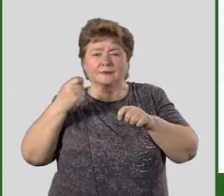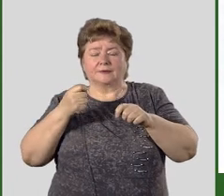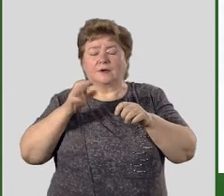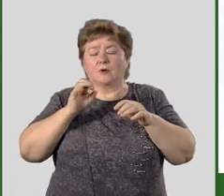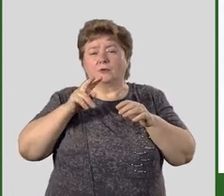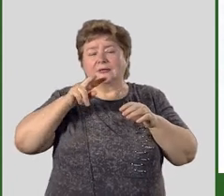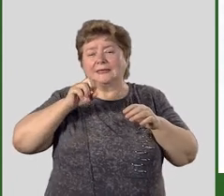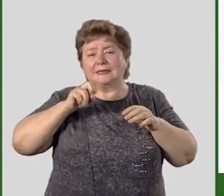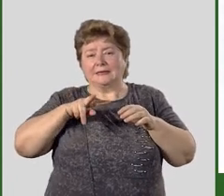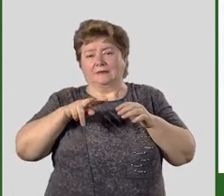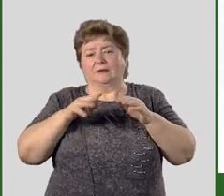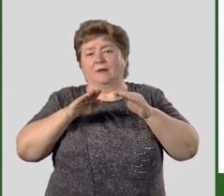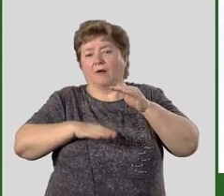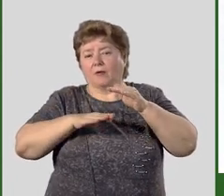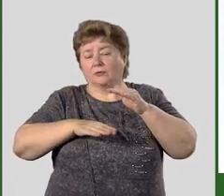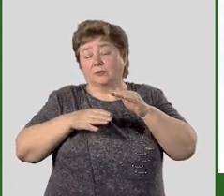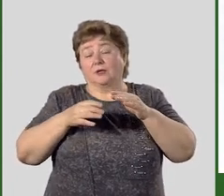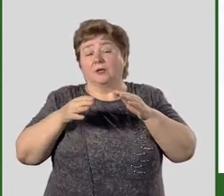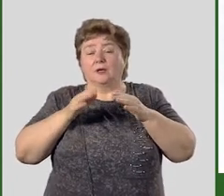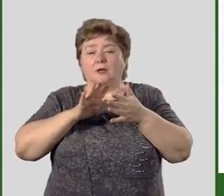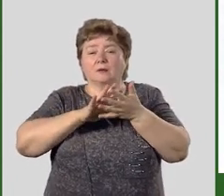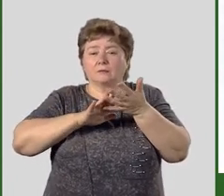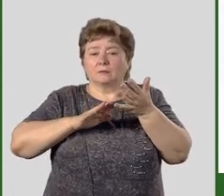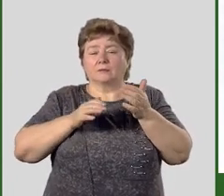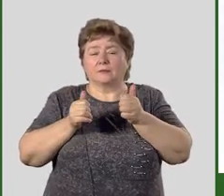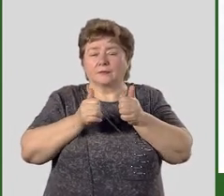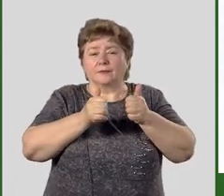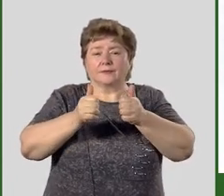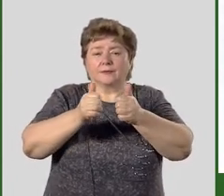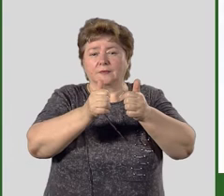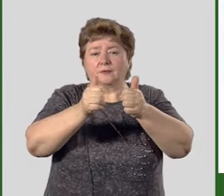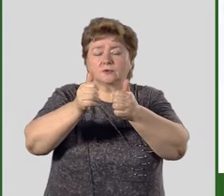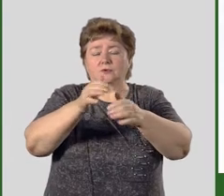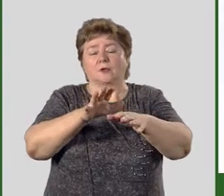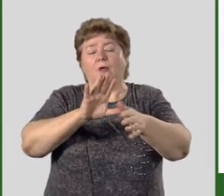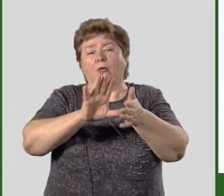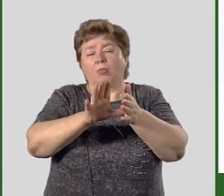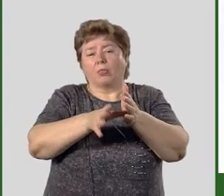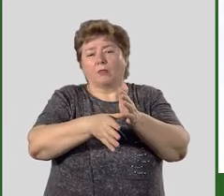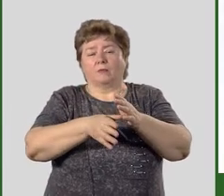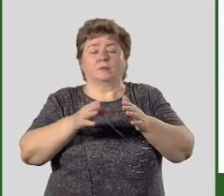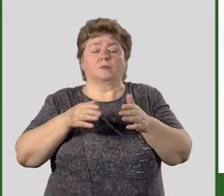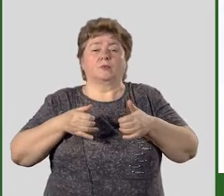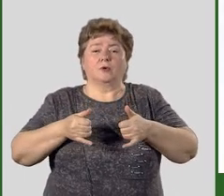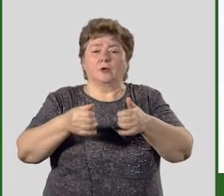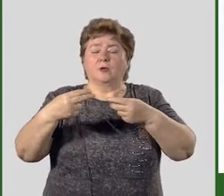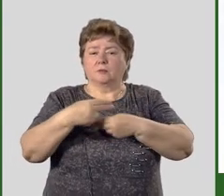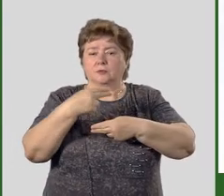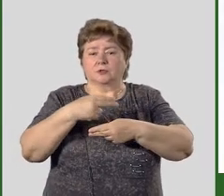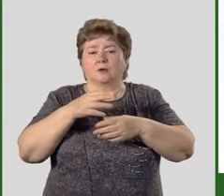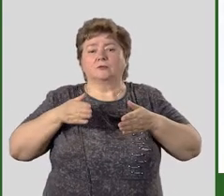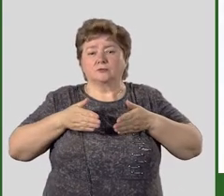от илистого грунта и медленно движутся по течению. Часто мешают